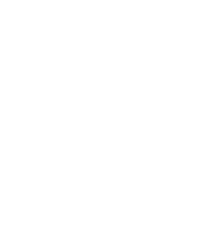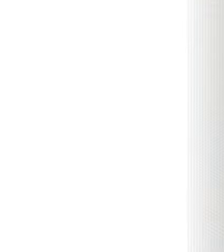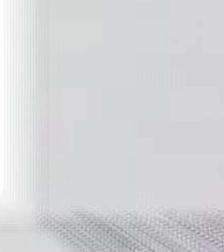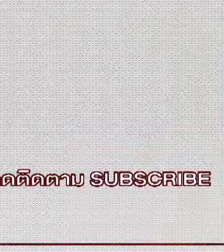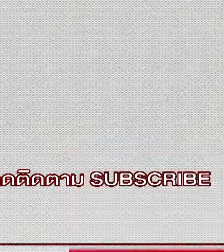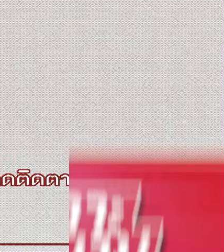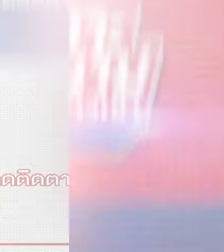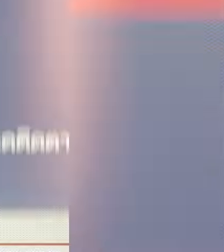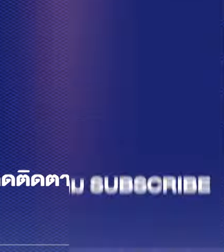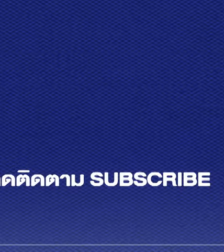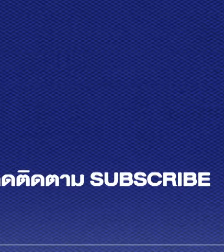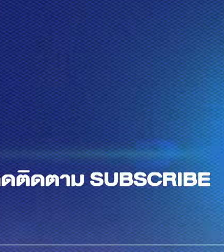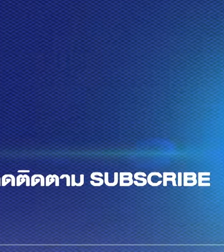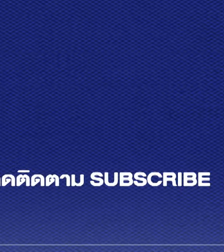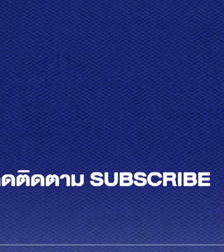คะ